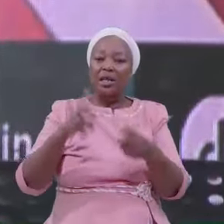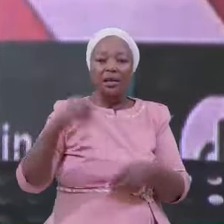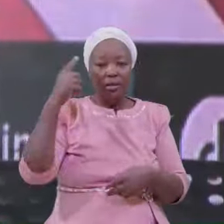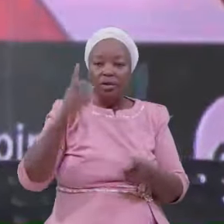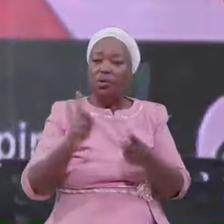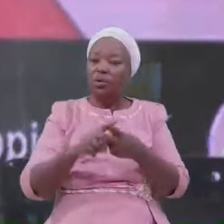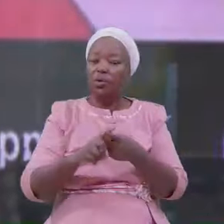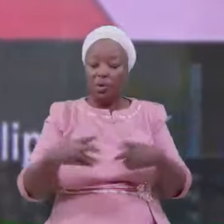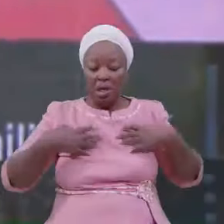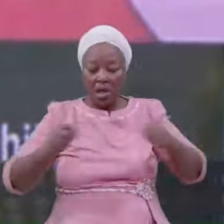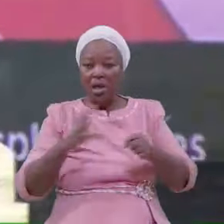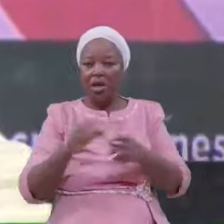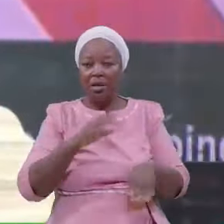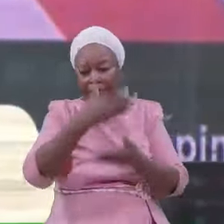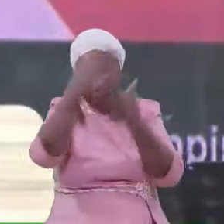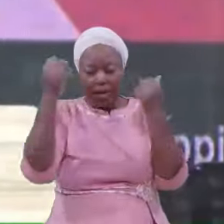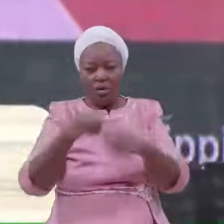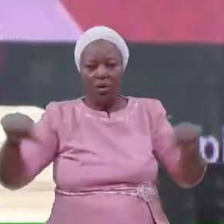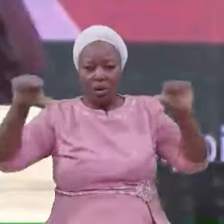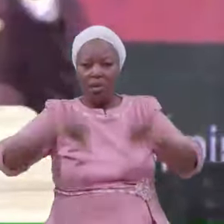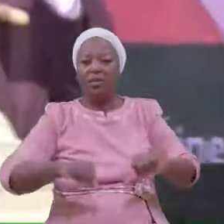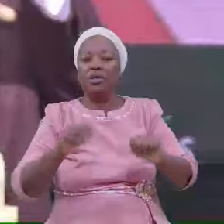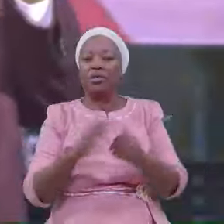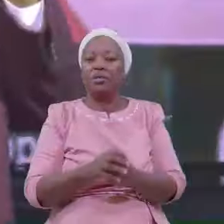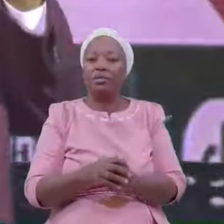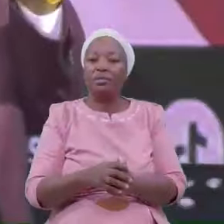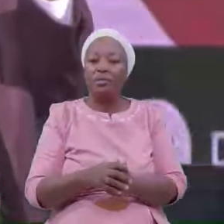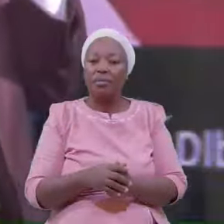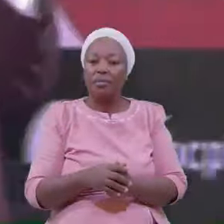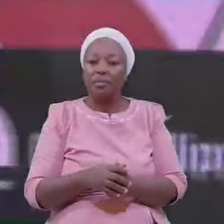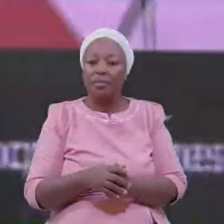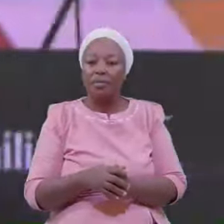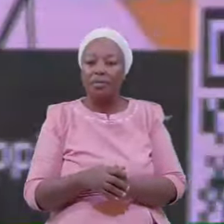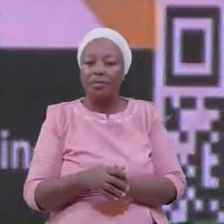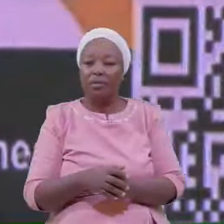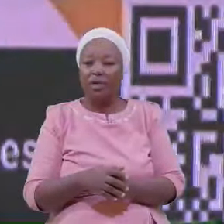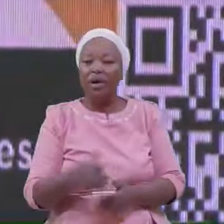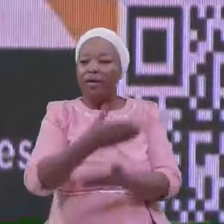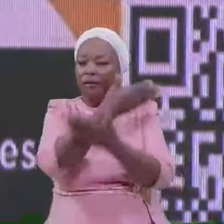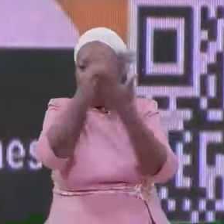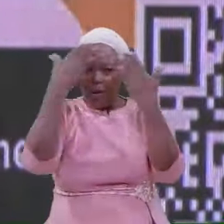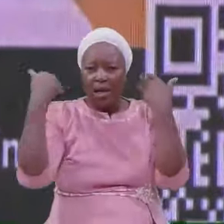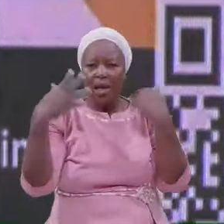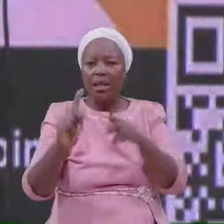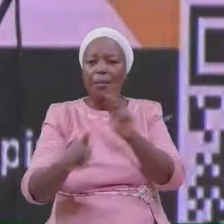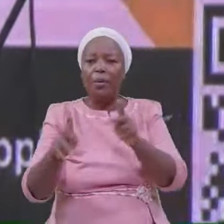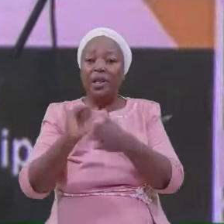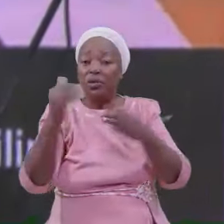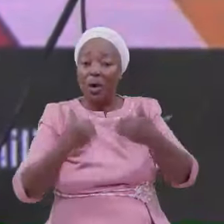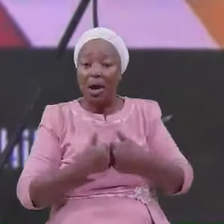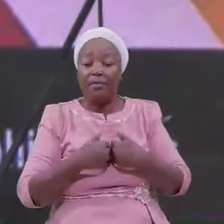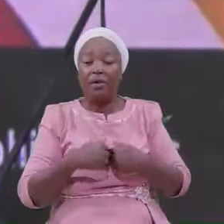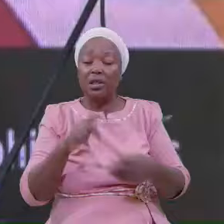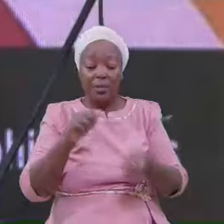condemnation. Huwag mong tignan ang mga kasalanan at forget ang kahapon. The problems you have. Kalimutan mo ang lahat